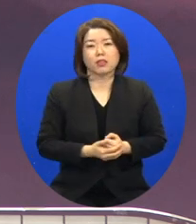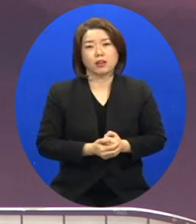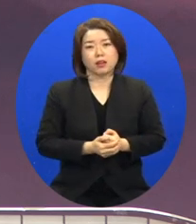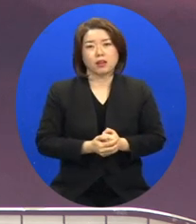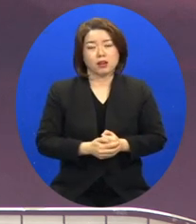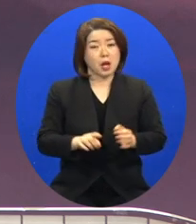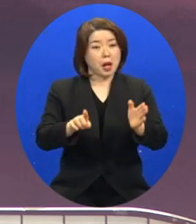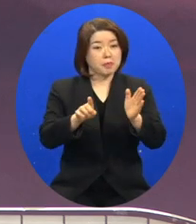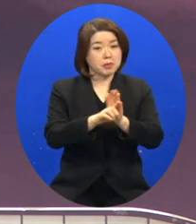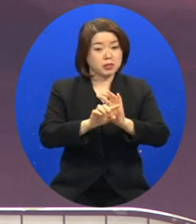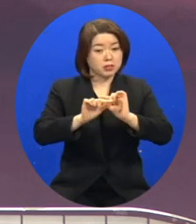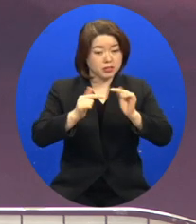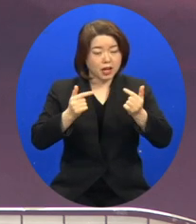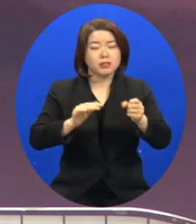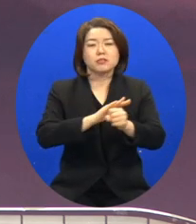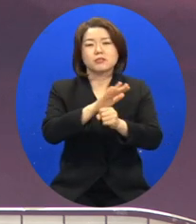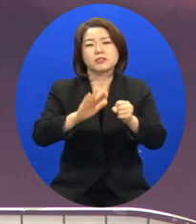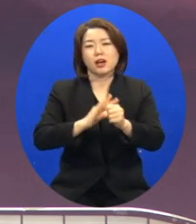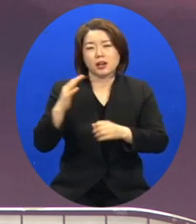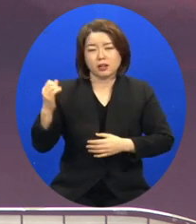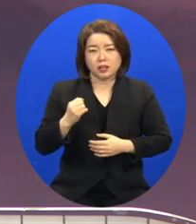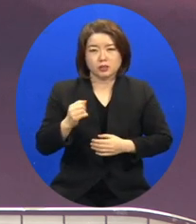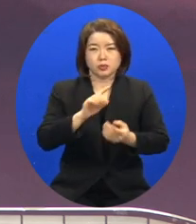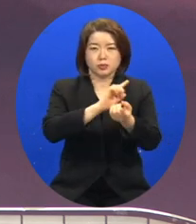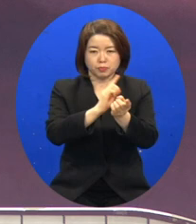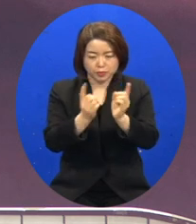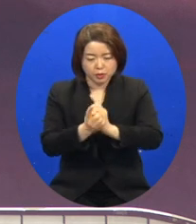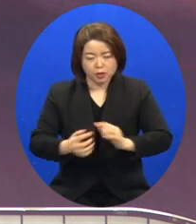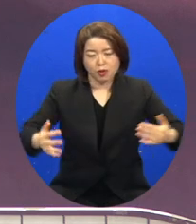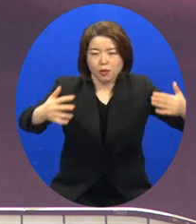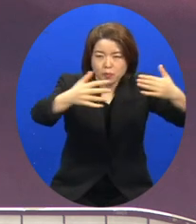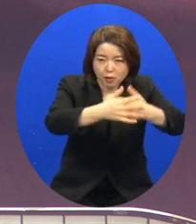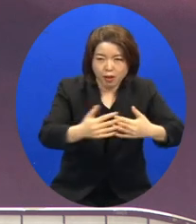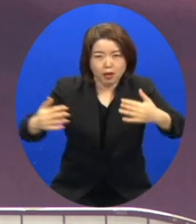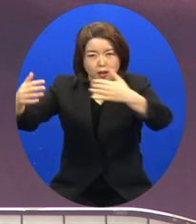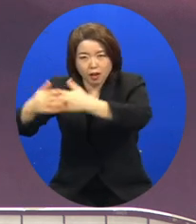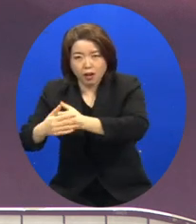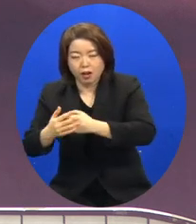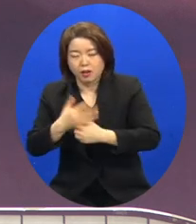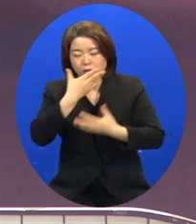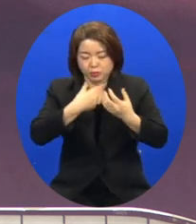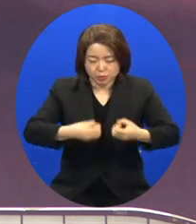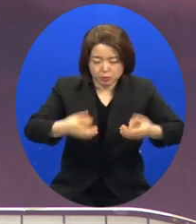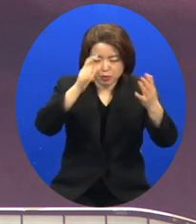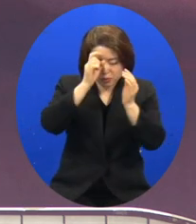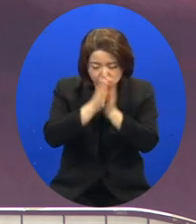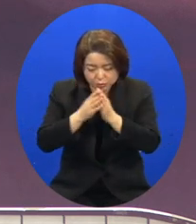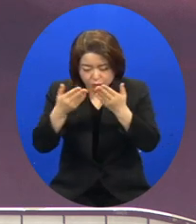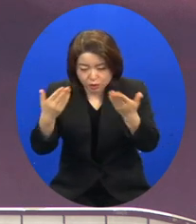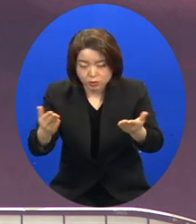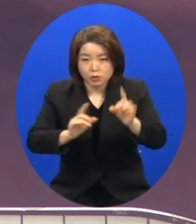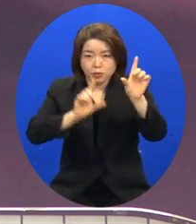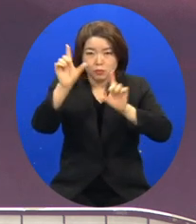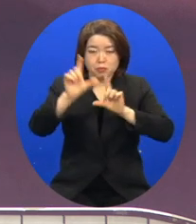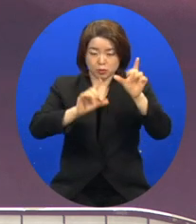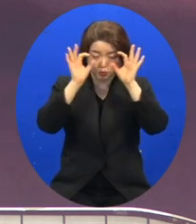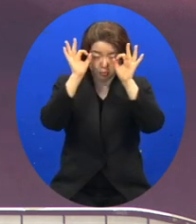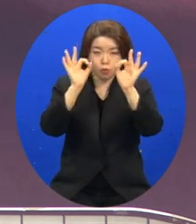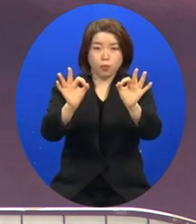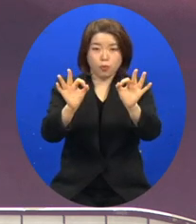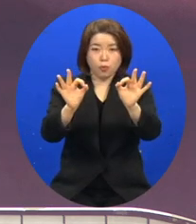믿어지지 않는 사랑으로 서로를 끌어안고 그렇게 축복하고 기도하는 것을 보고